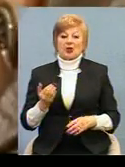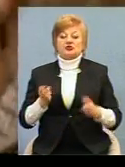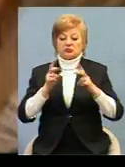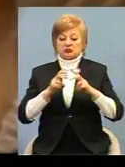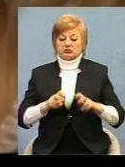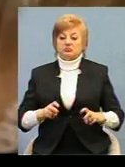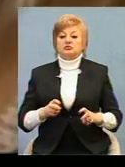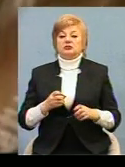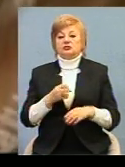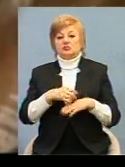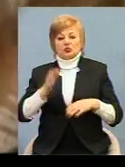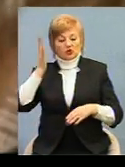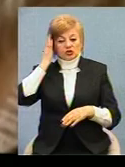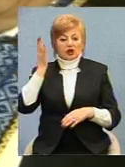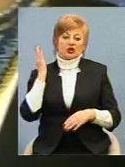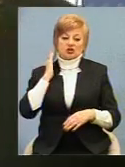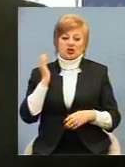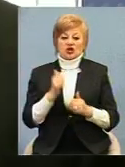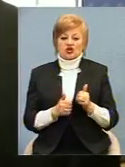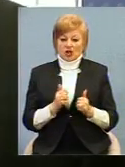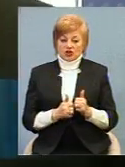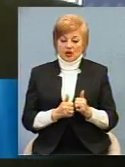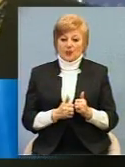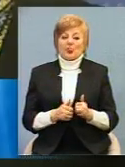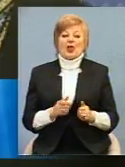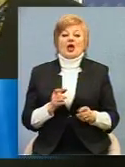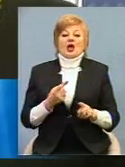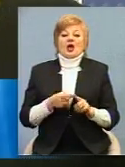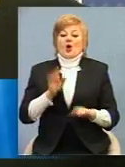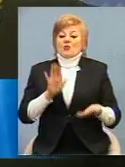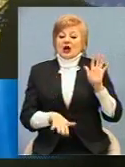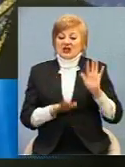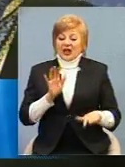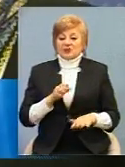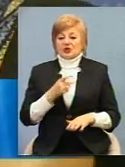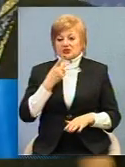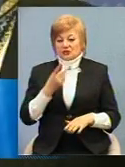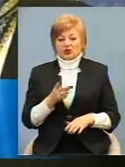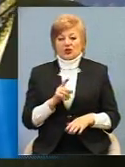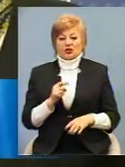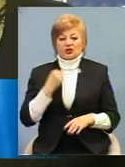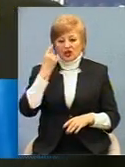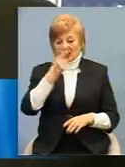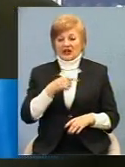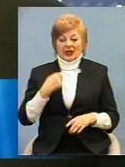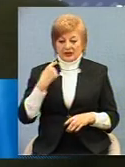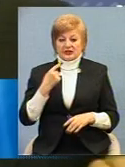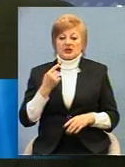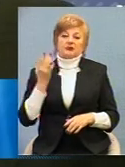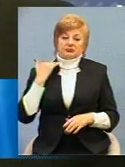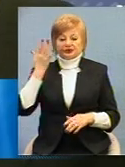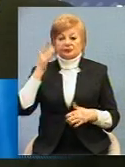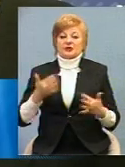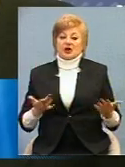форми раку – пухлини голови та шиї. Що стосується занедбаних пухлин щелепно-лицевої ділянки,